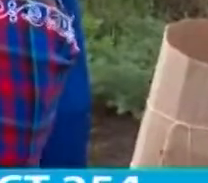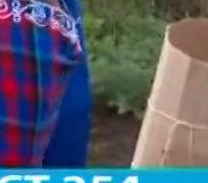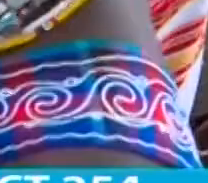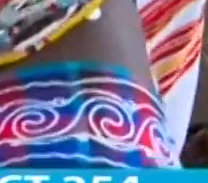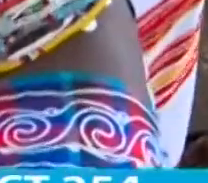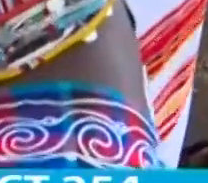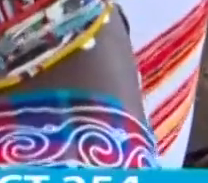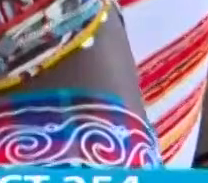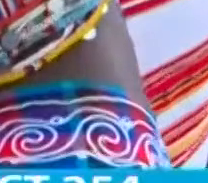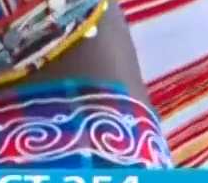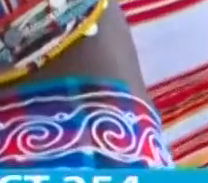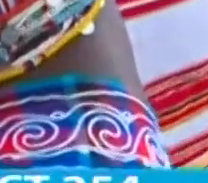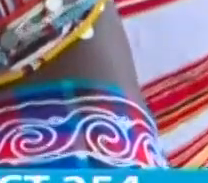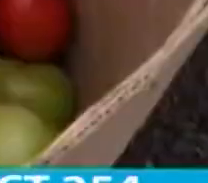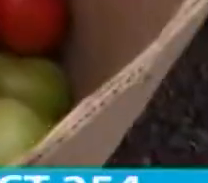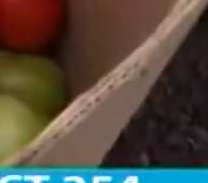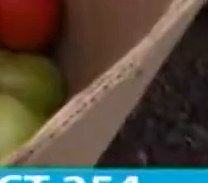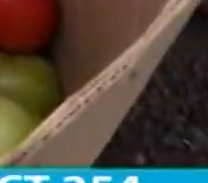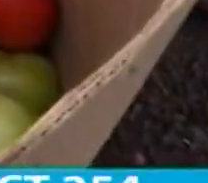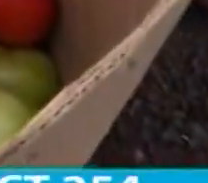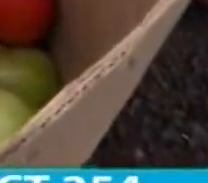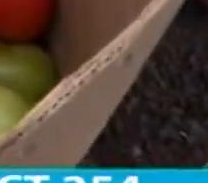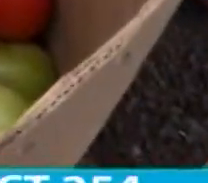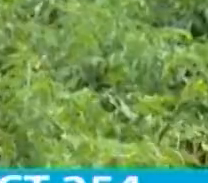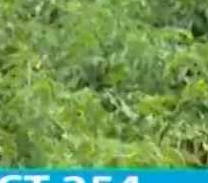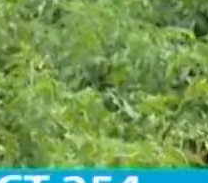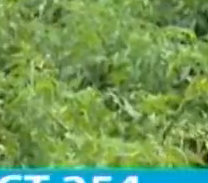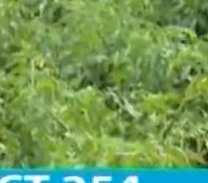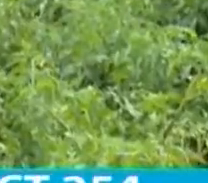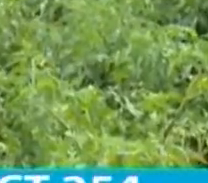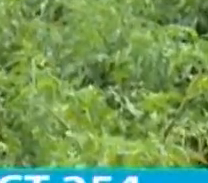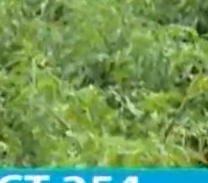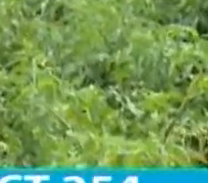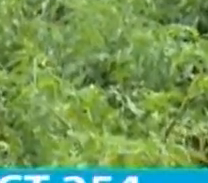kuafikia malengo yake ya uzalishaji chakula cha kutosha.